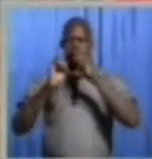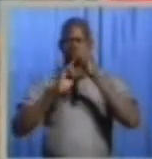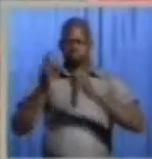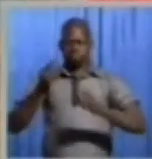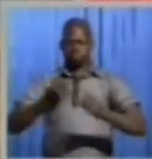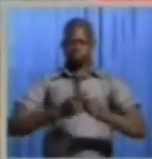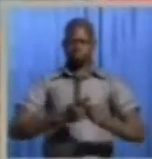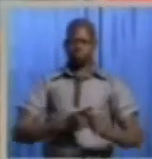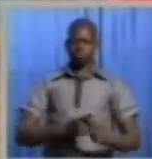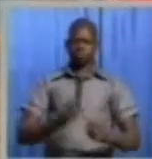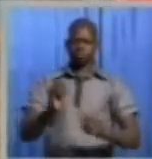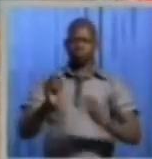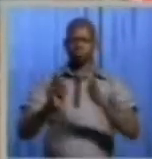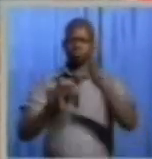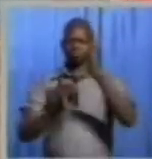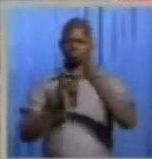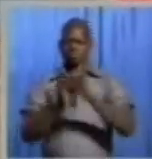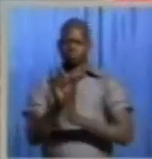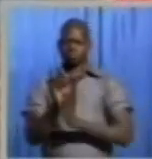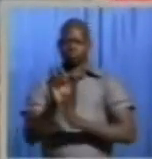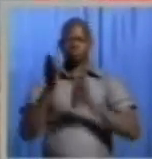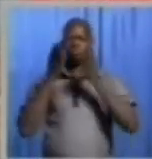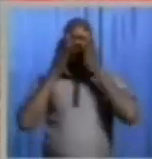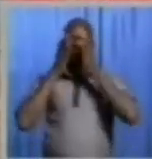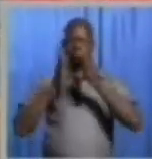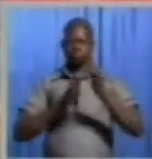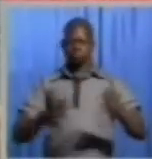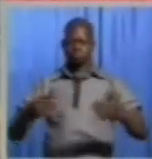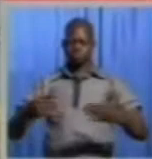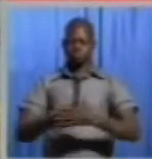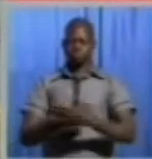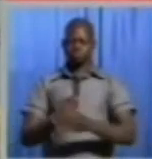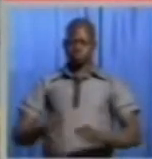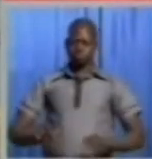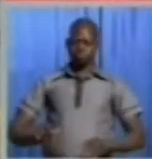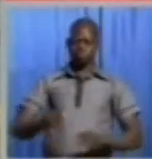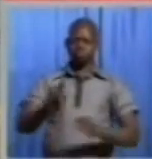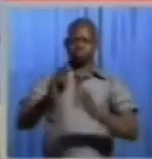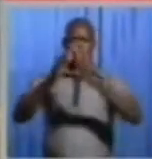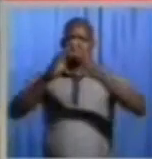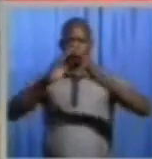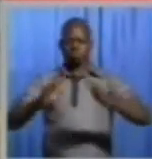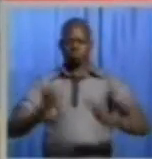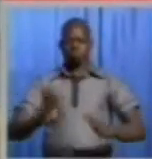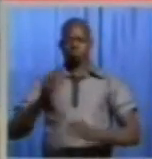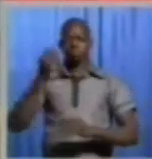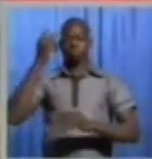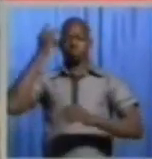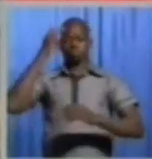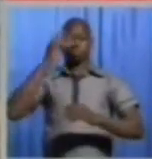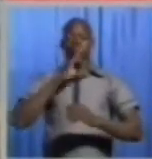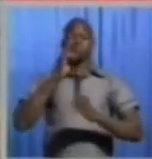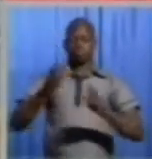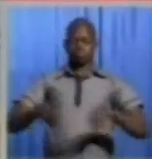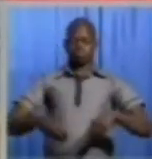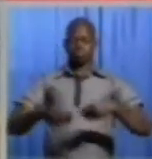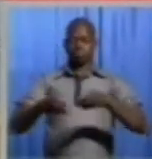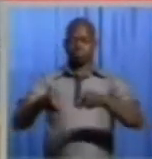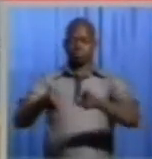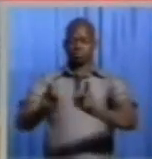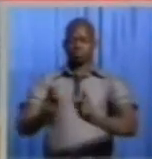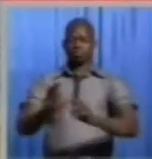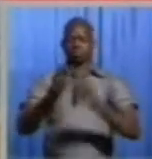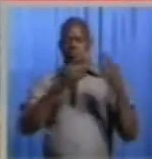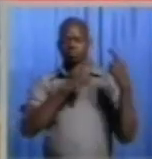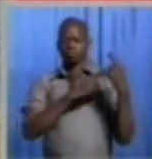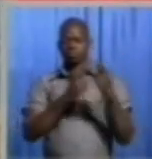du pôle de croissance de Bagré et du nouvel aéroport donc, de Doncin. L'idée étant de pouvoir donner l'opportunité aux responsables de